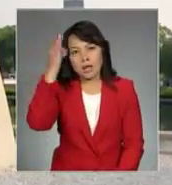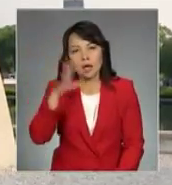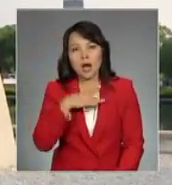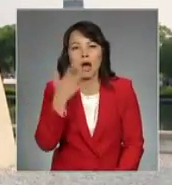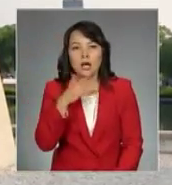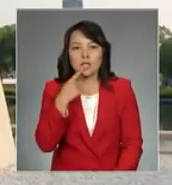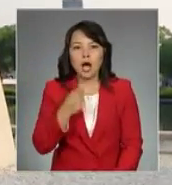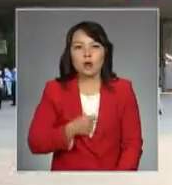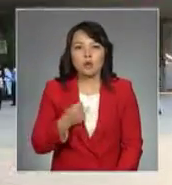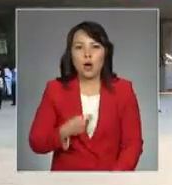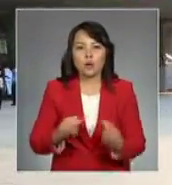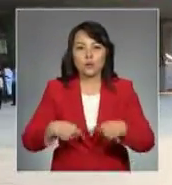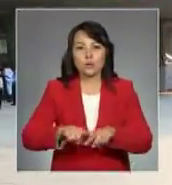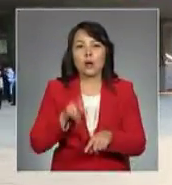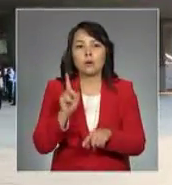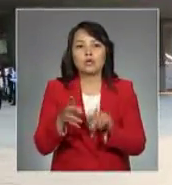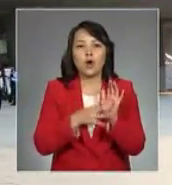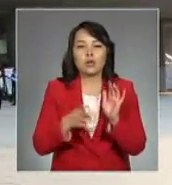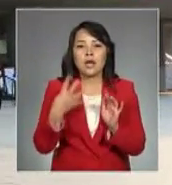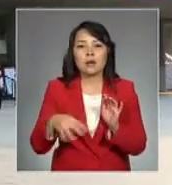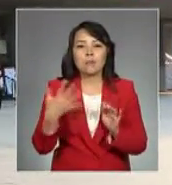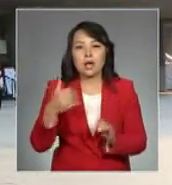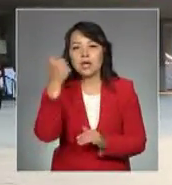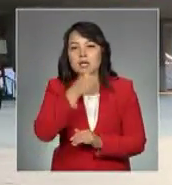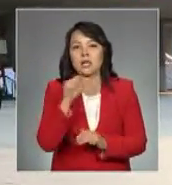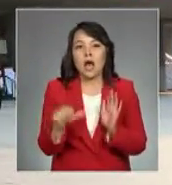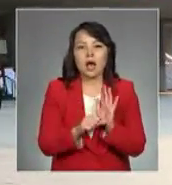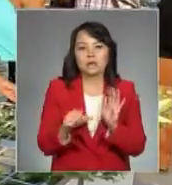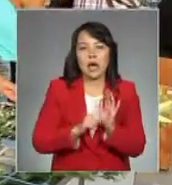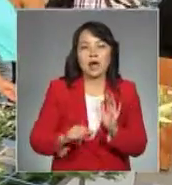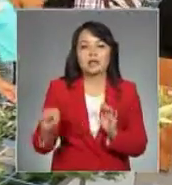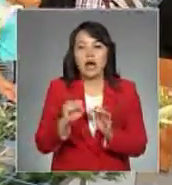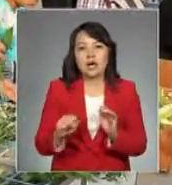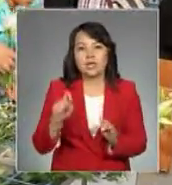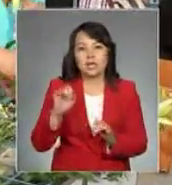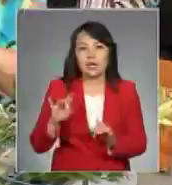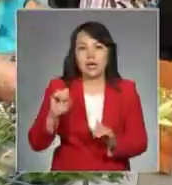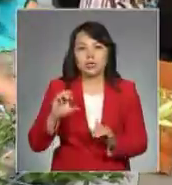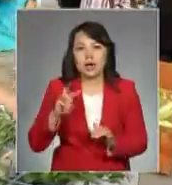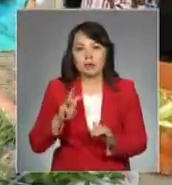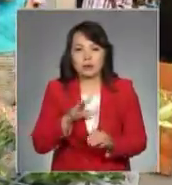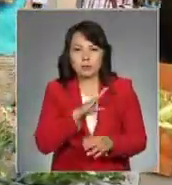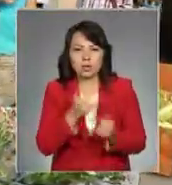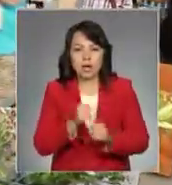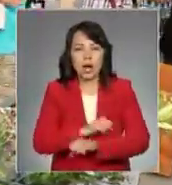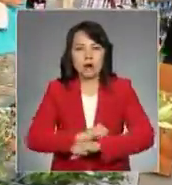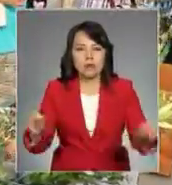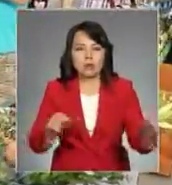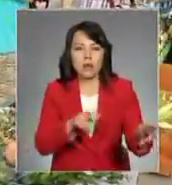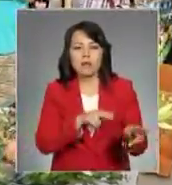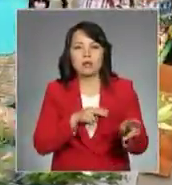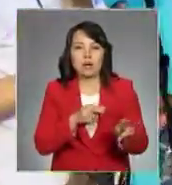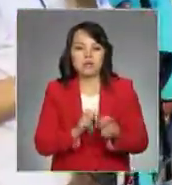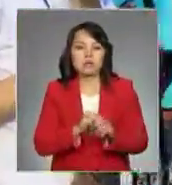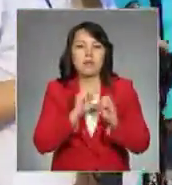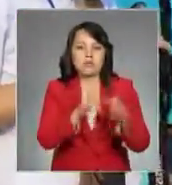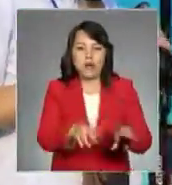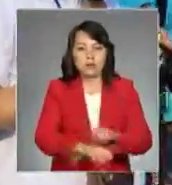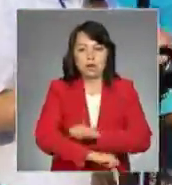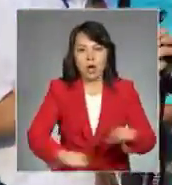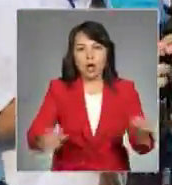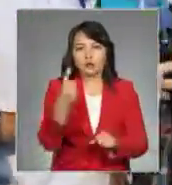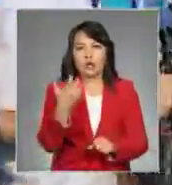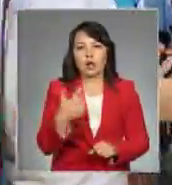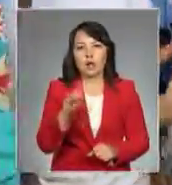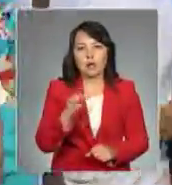ақш қарулы күштері 1945 жылдың 6 тамызында Хиросимаға атом бомбасын тастады. Соның салдарынан 150